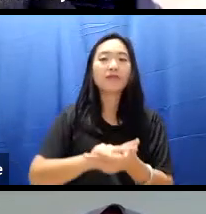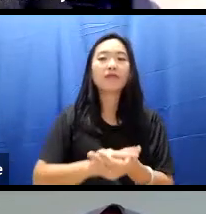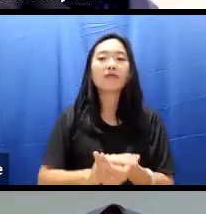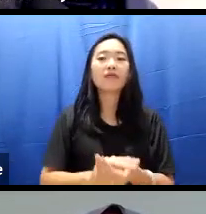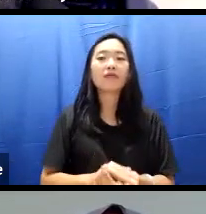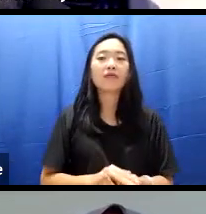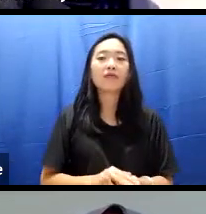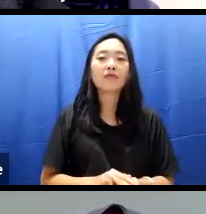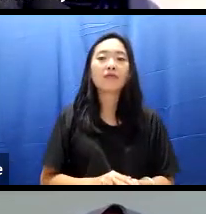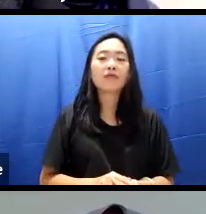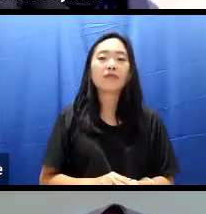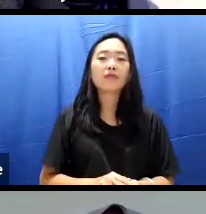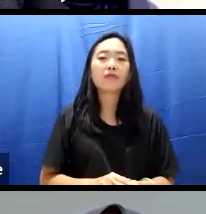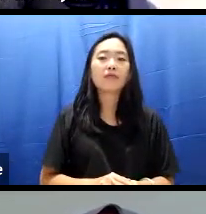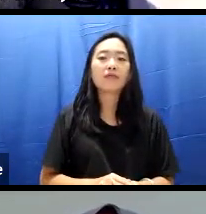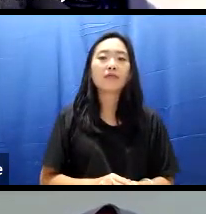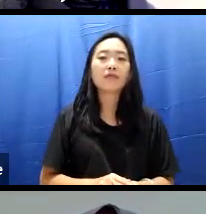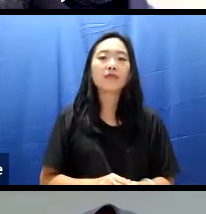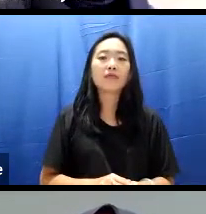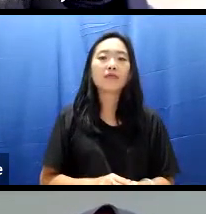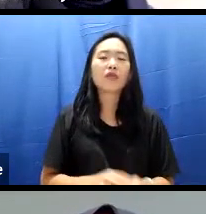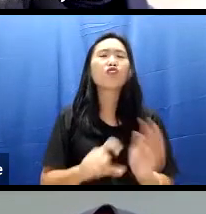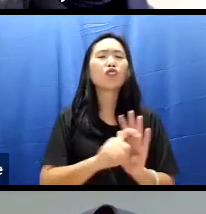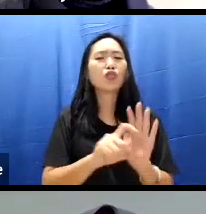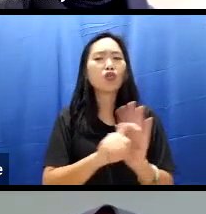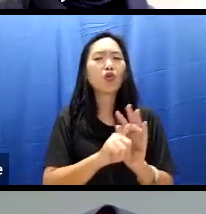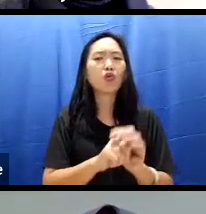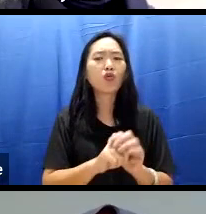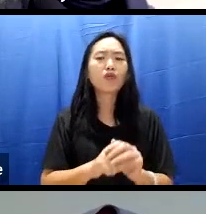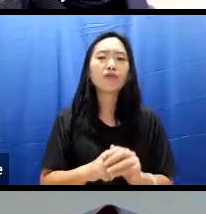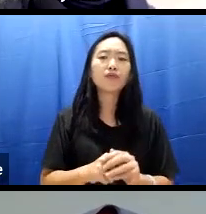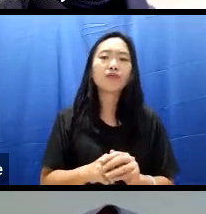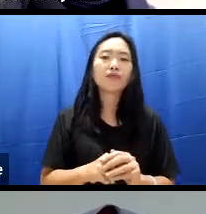ya. Apakah misalnya dikonsiderasi misalnya